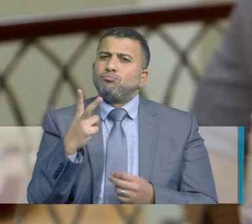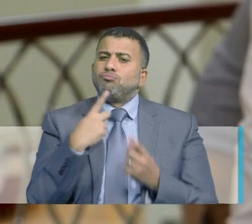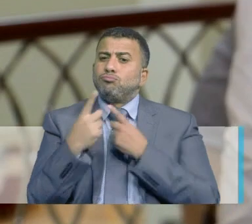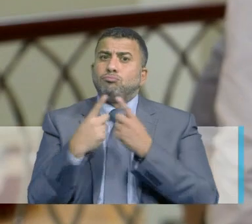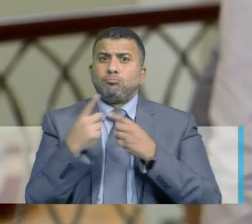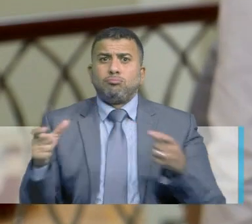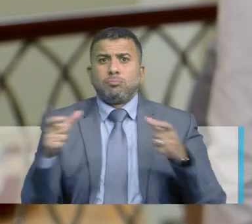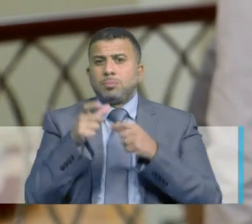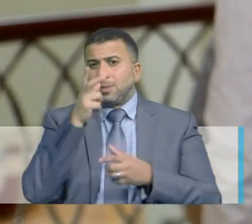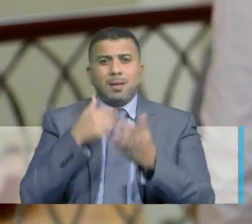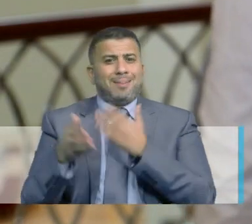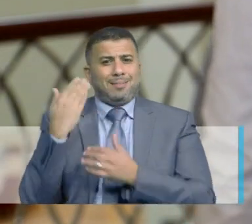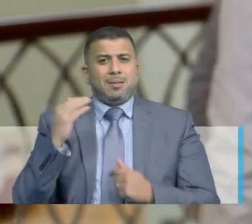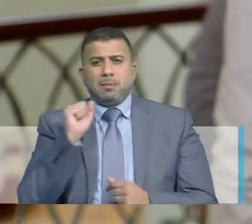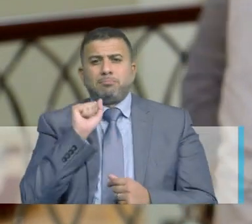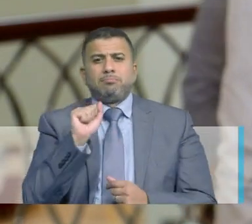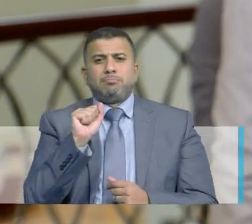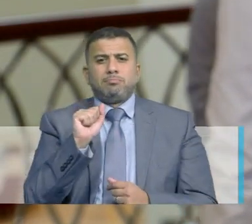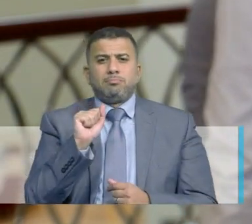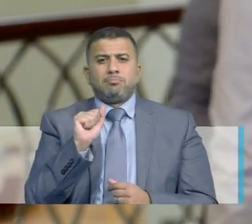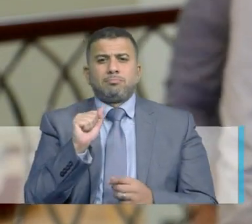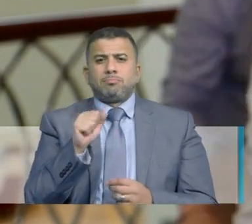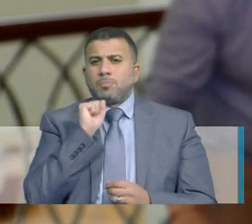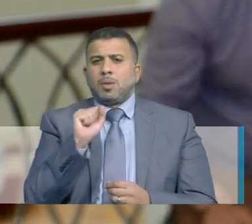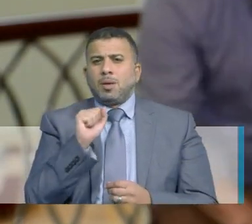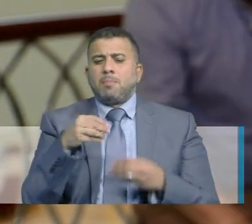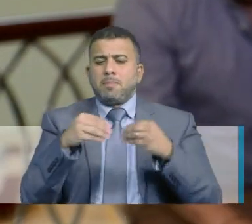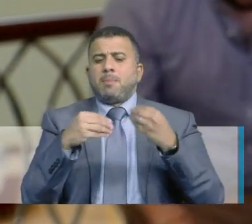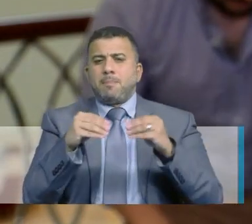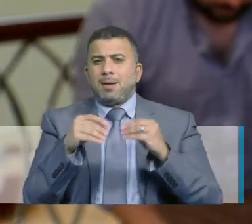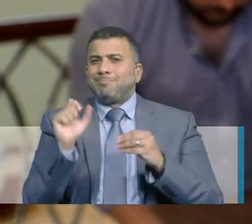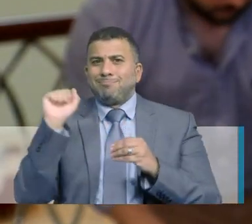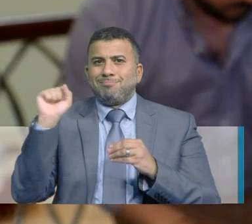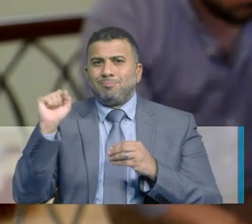طبعا بالمنتجات الاولمبيه